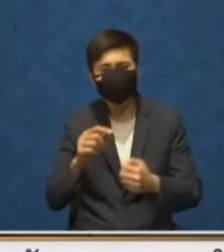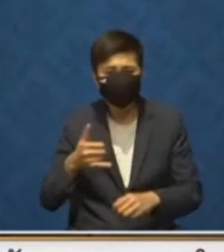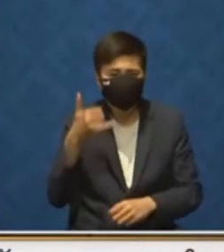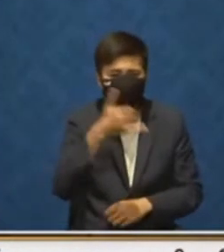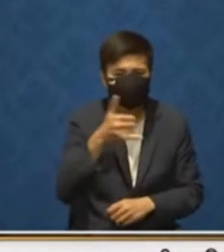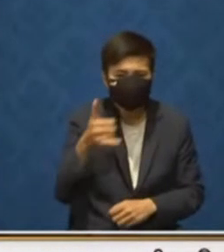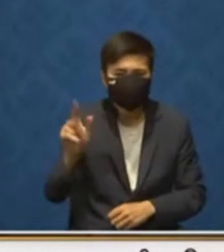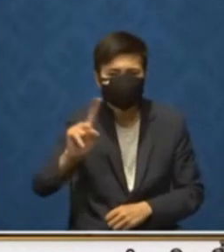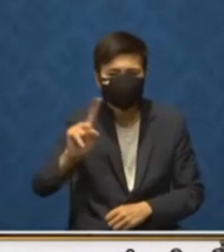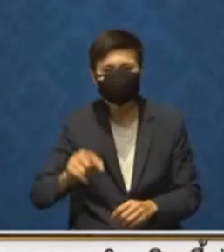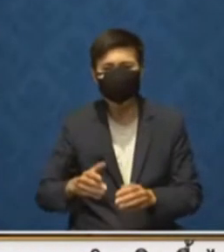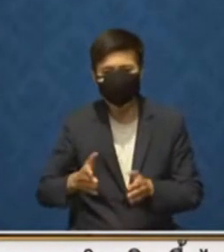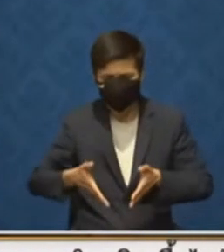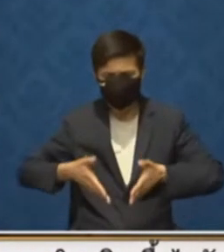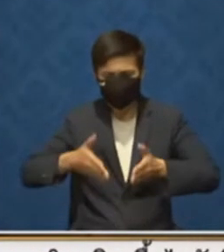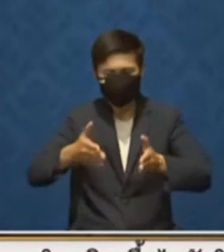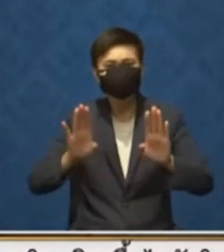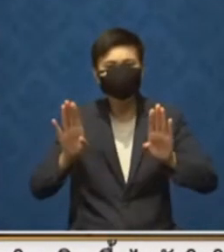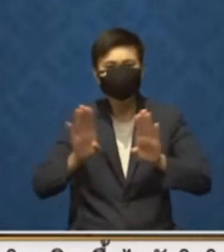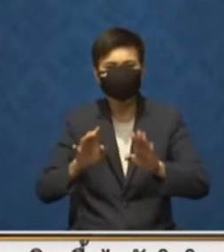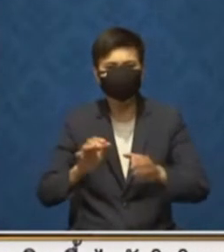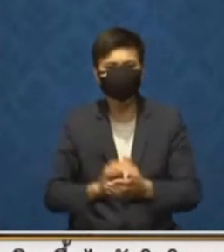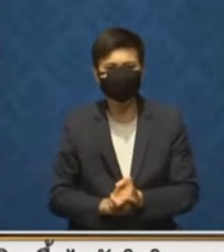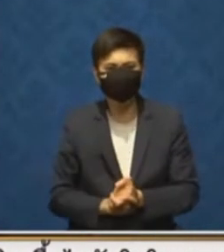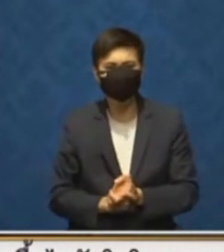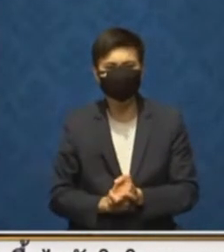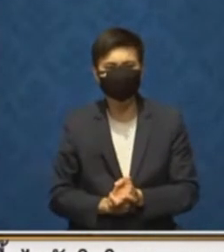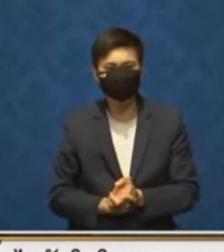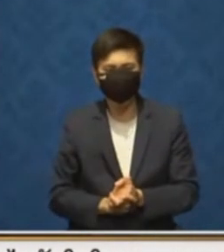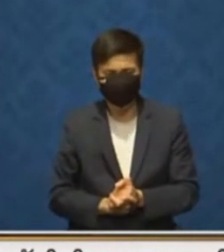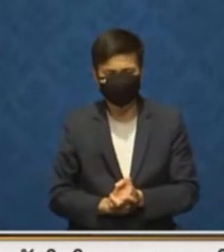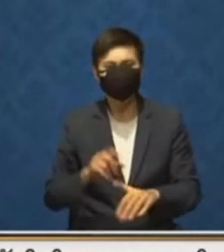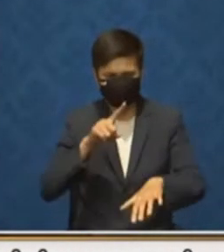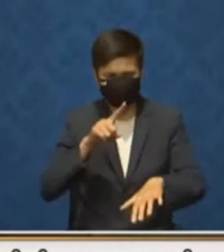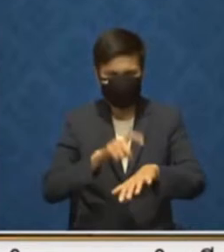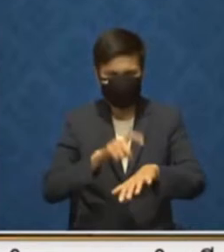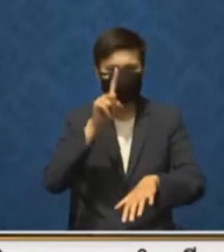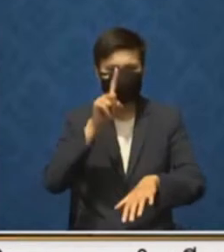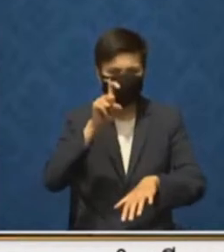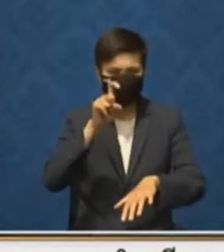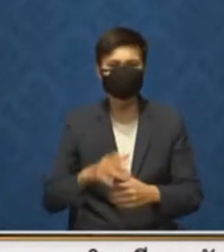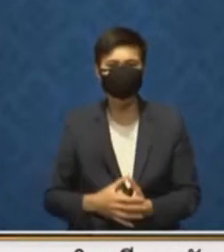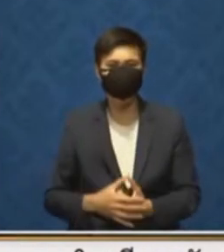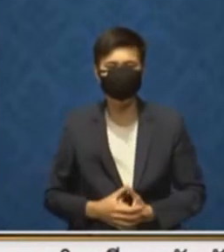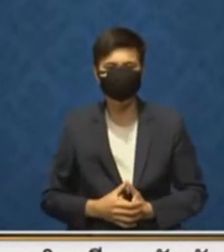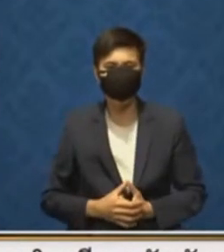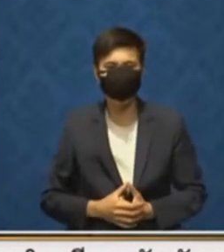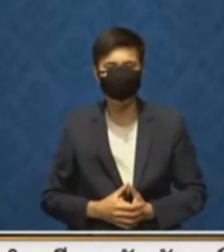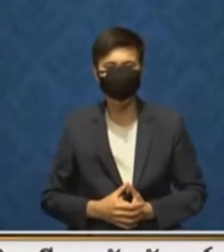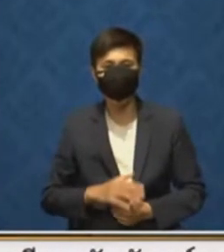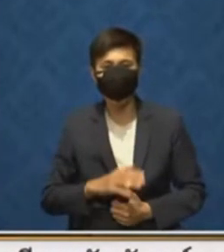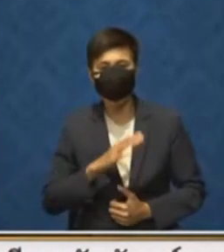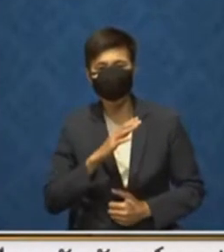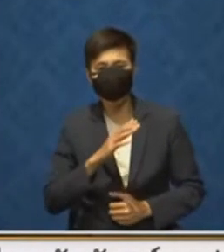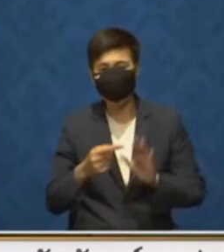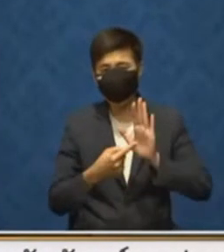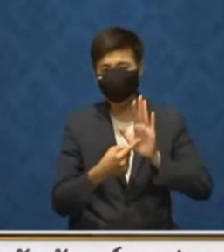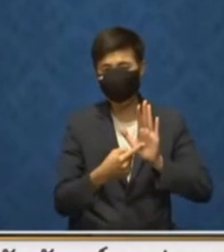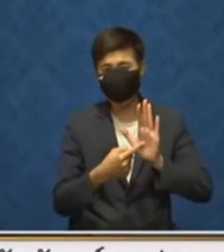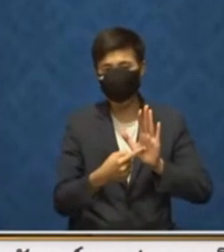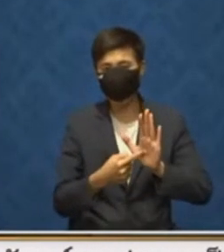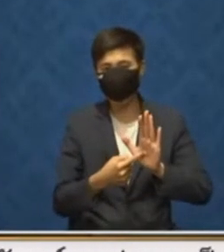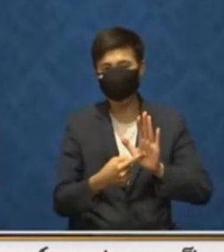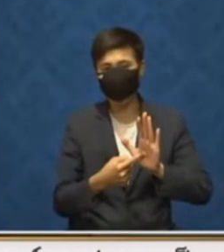เดือดร้อนยิ่งกว่าเจ้าอีกนะครับอ่ะเสียเวลานะครับเนี่ยถ้ามีไม่เป็นตัวอย่างที่ดีของ